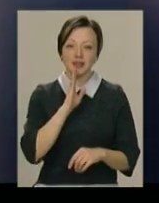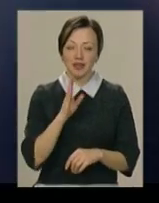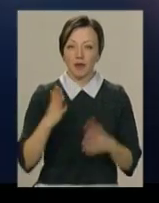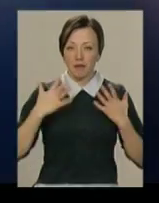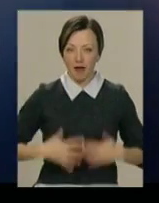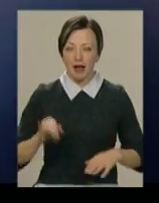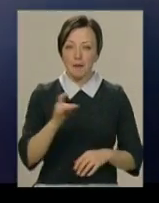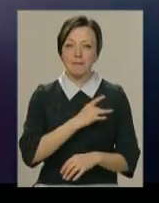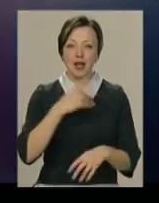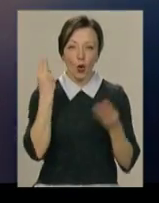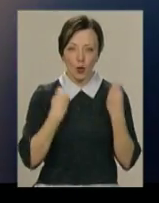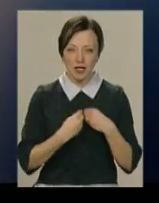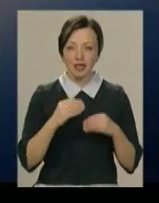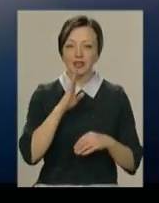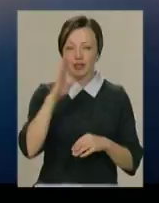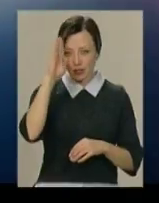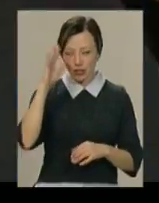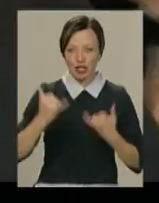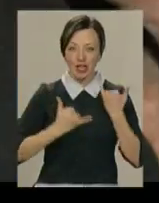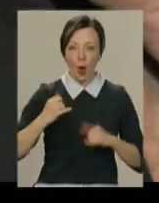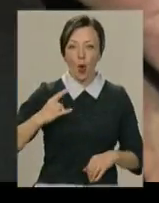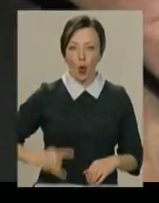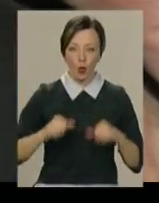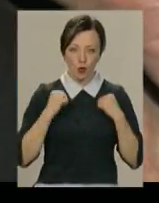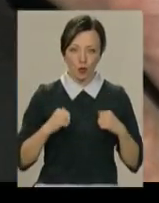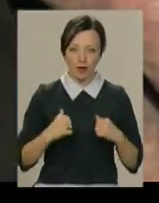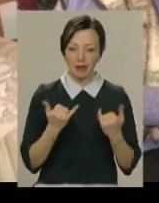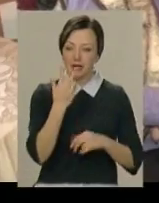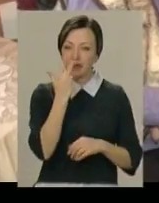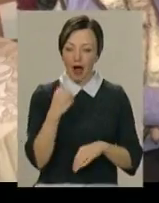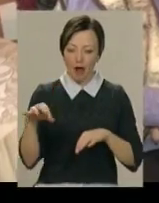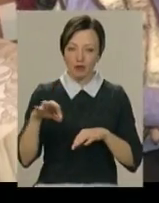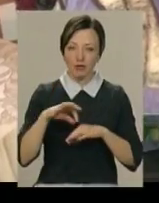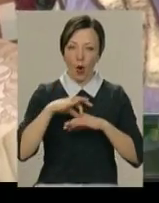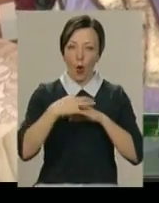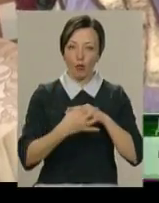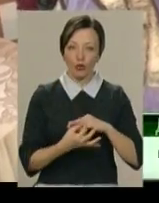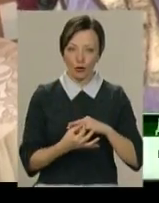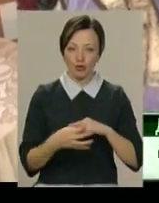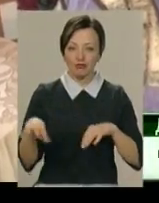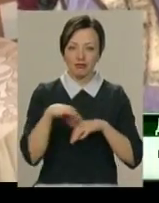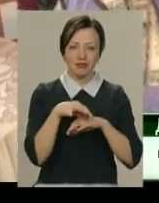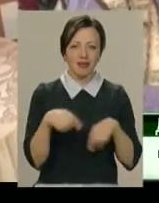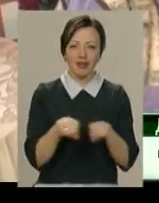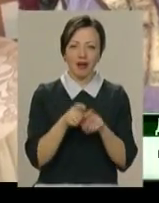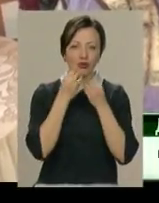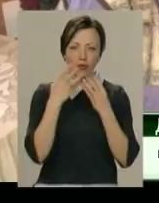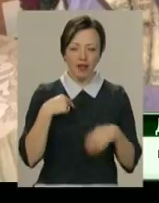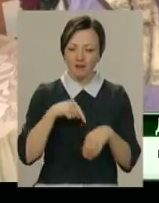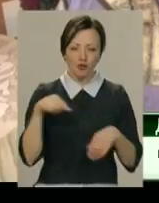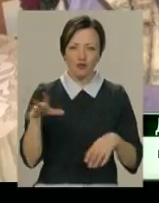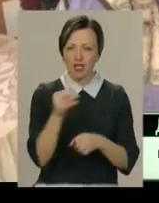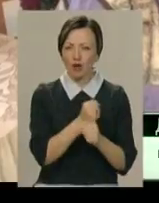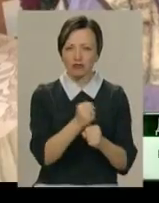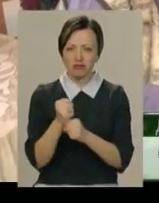у сукні та білій хустині, жених – у костюмі. Тепер звикають до обручок. Вона так добре сидить, що я навіть не чую. Я все роблю,